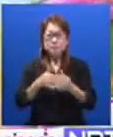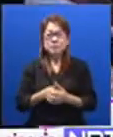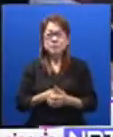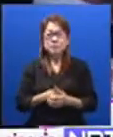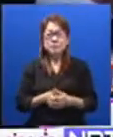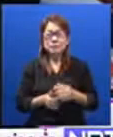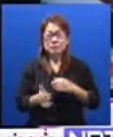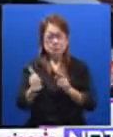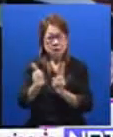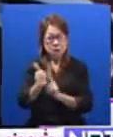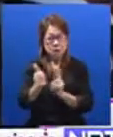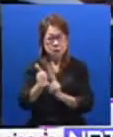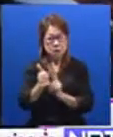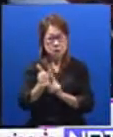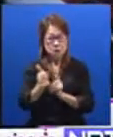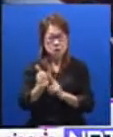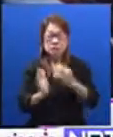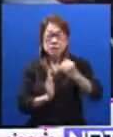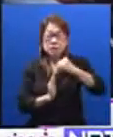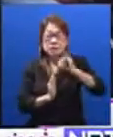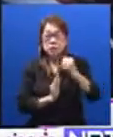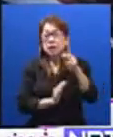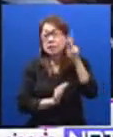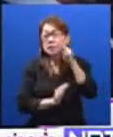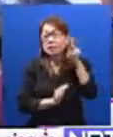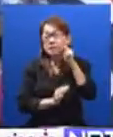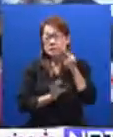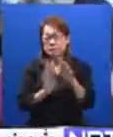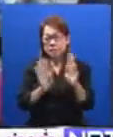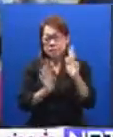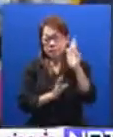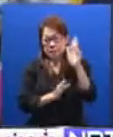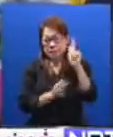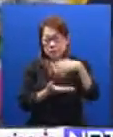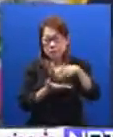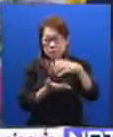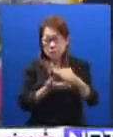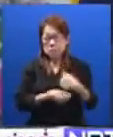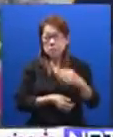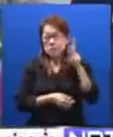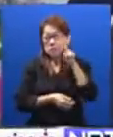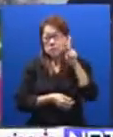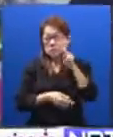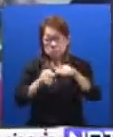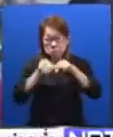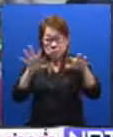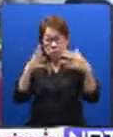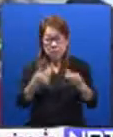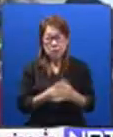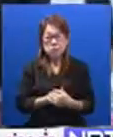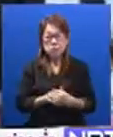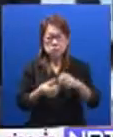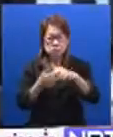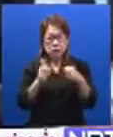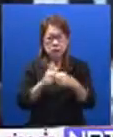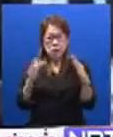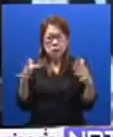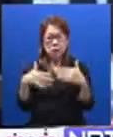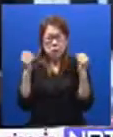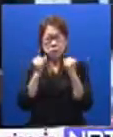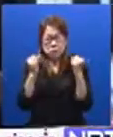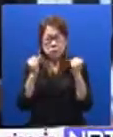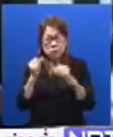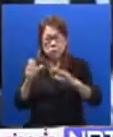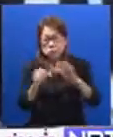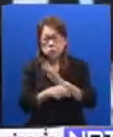ริรองผู้ว่าราชการจังหวัดกาฬสินธุ์เปิดเผยว่าจังหวัดกาฬสินธุ์ได้ประกาศเป็นเขตภัยพิบัติภัยหนาวทั้งจังหวัดพร้อมกับ